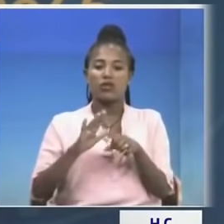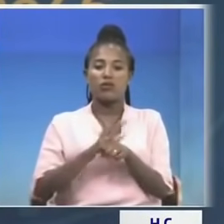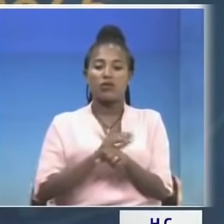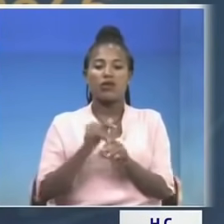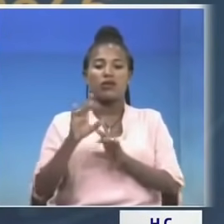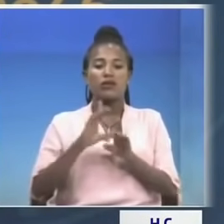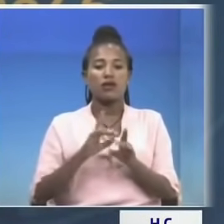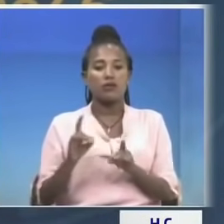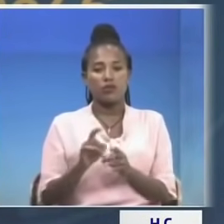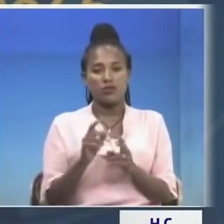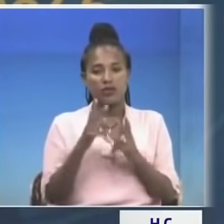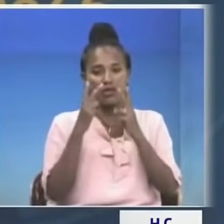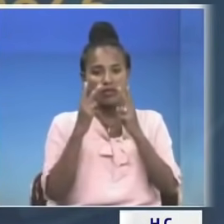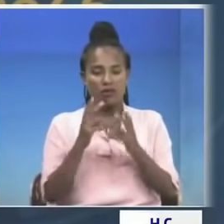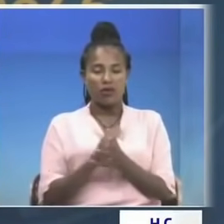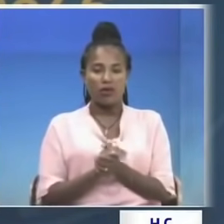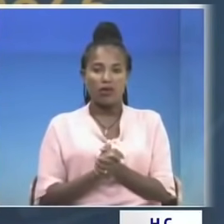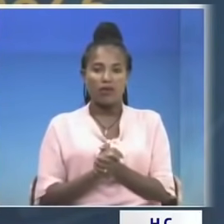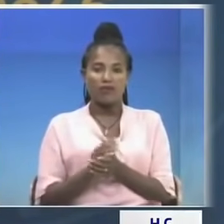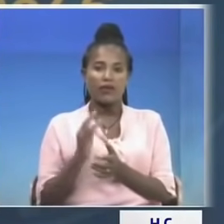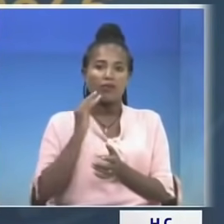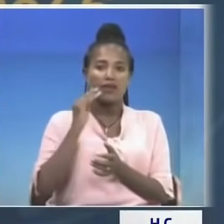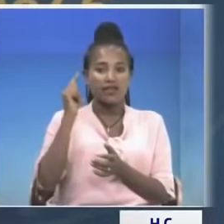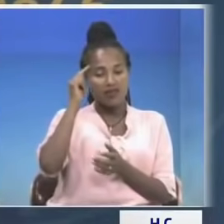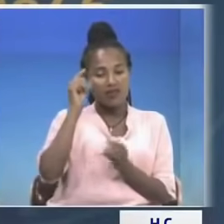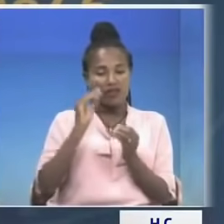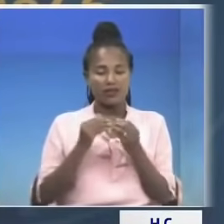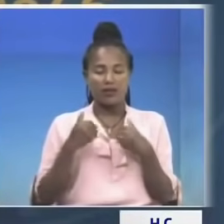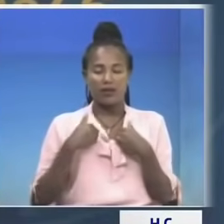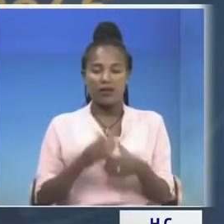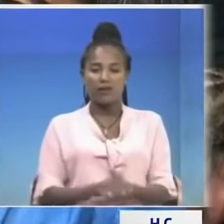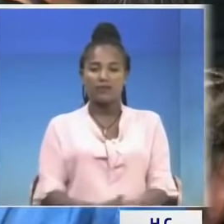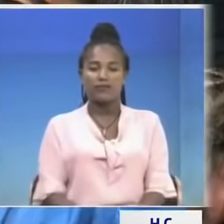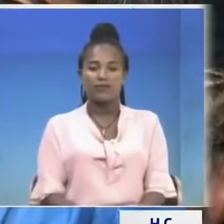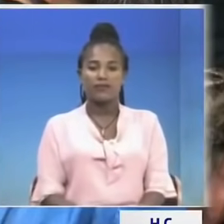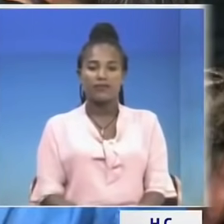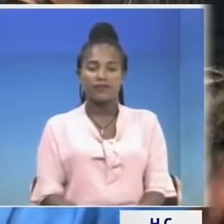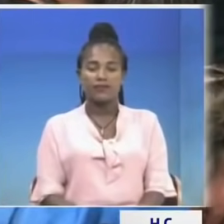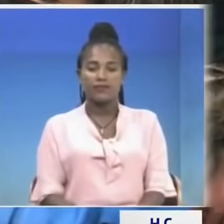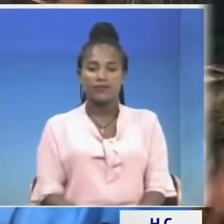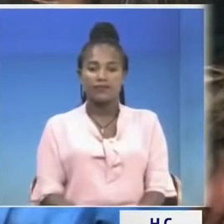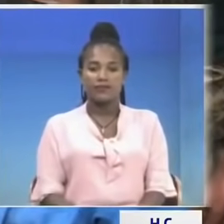የተደረገ መሆኑም ተመላክተዋል። መሀል የተፈራ ተጨማሪ አላት።